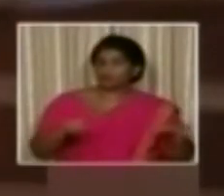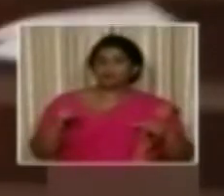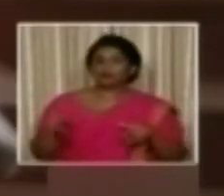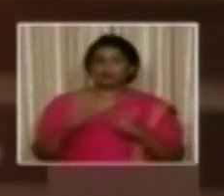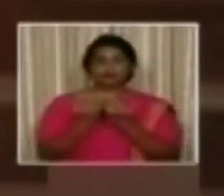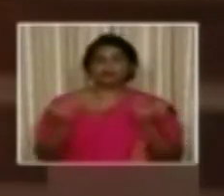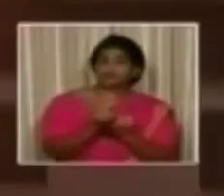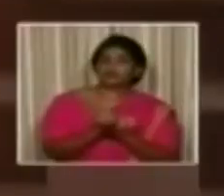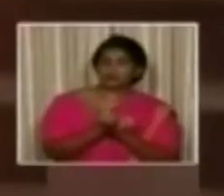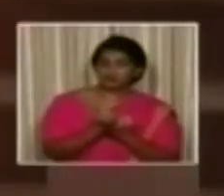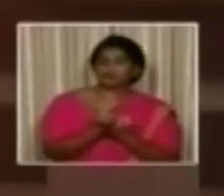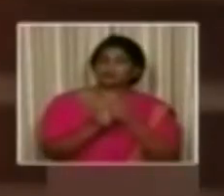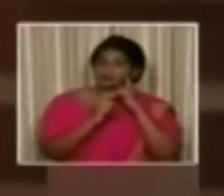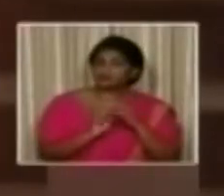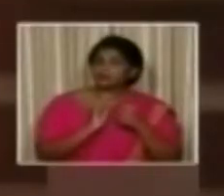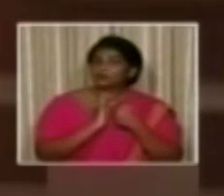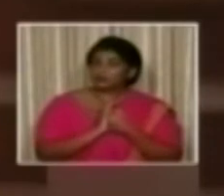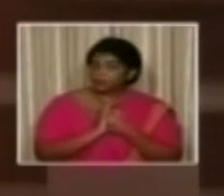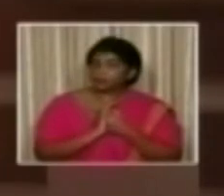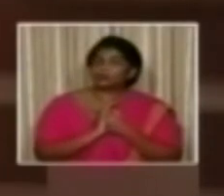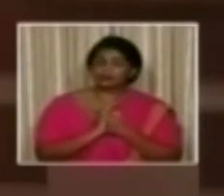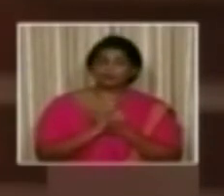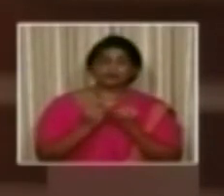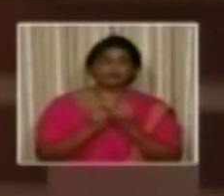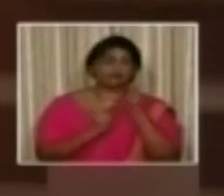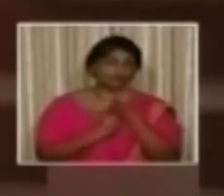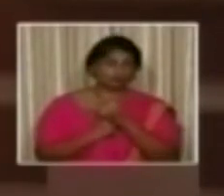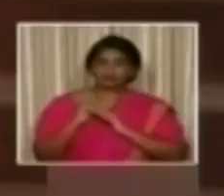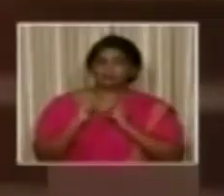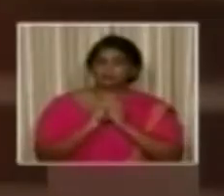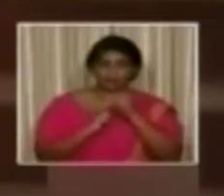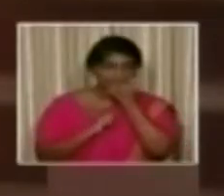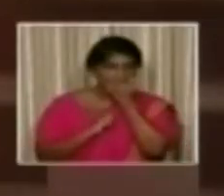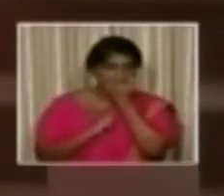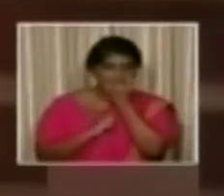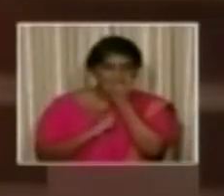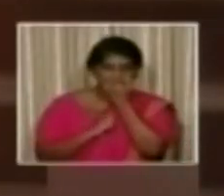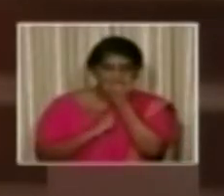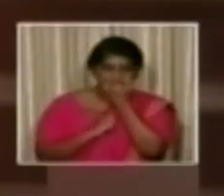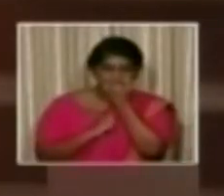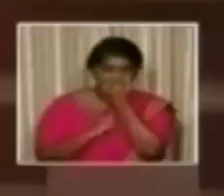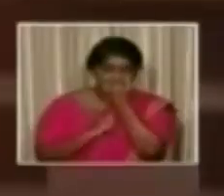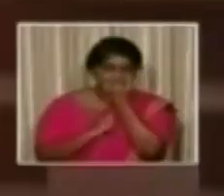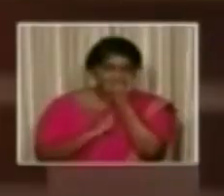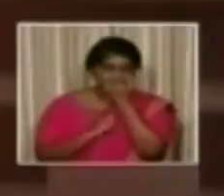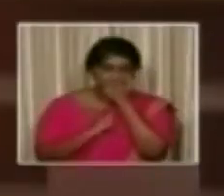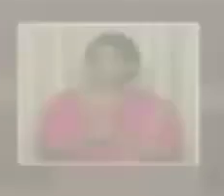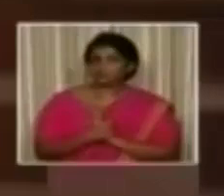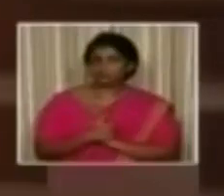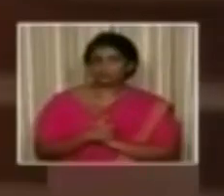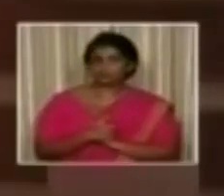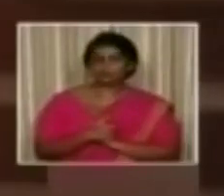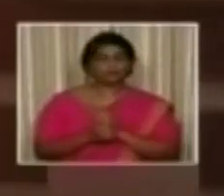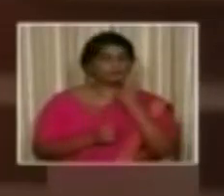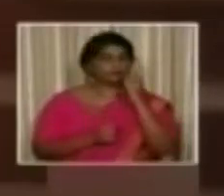உள்ளோம். இதேவேளை 2023 ஆண்டு அக்டோபர் நடுப்பகுதியில் 15,891 விச போதைப் பொருள் மாதிரிகள் கிடைக்கப் பெற்றுள்ளன.